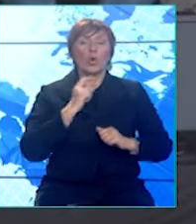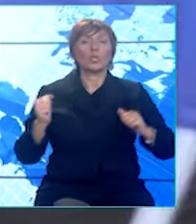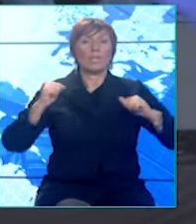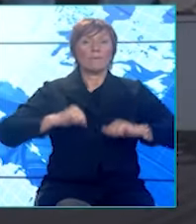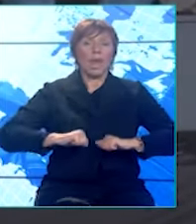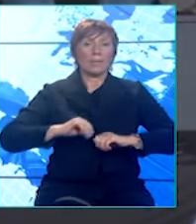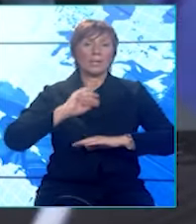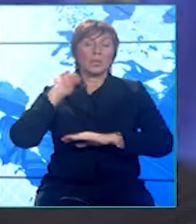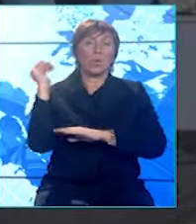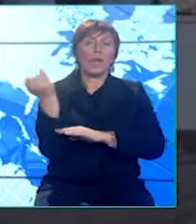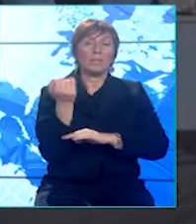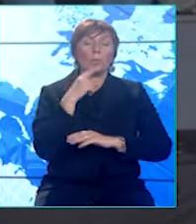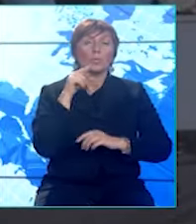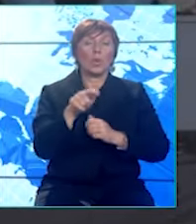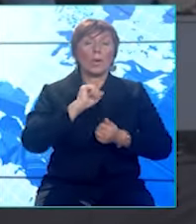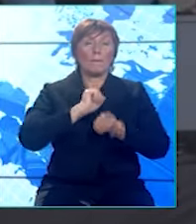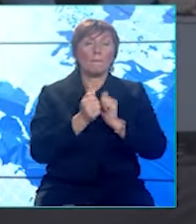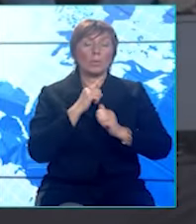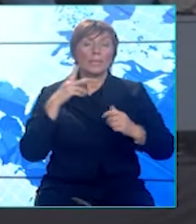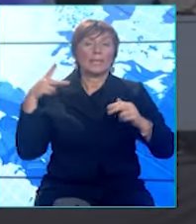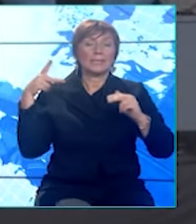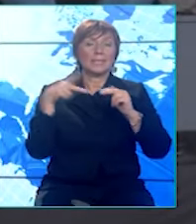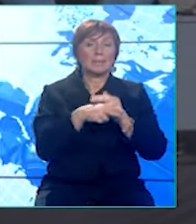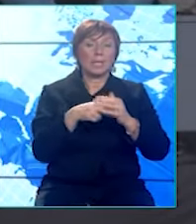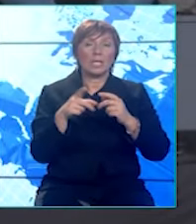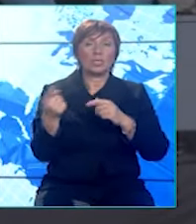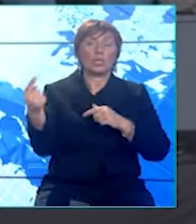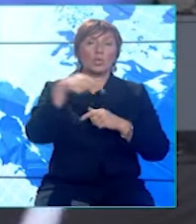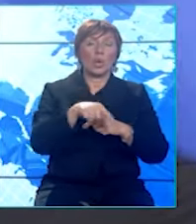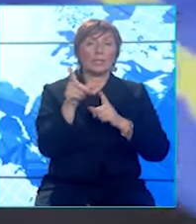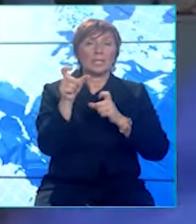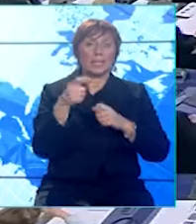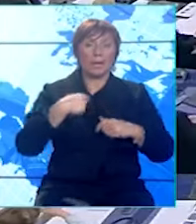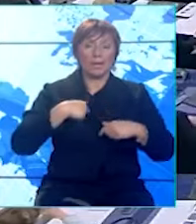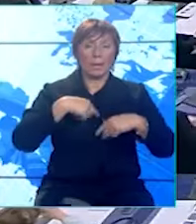vladati u Evropi je također borba da se spriječi ulazak rata na naše granice.